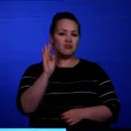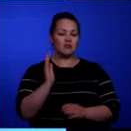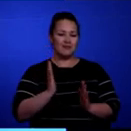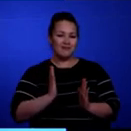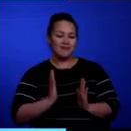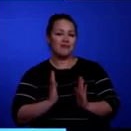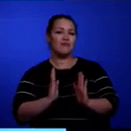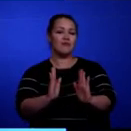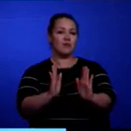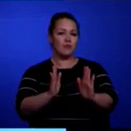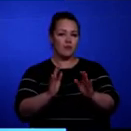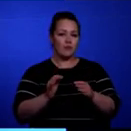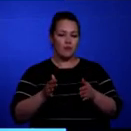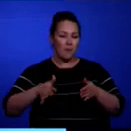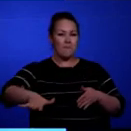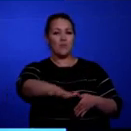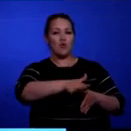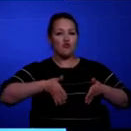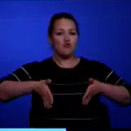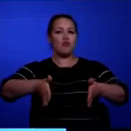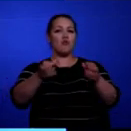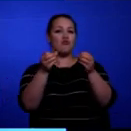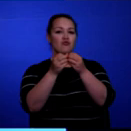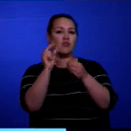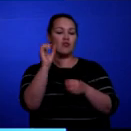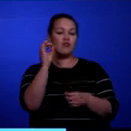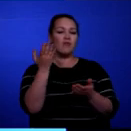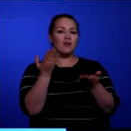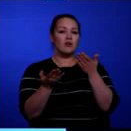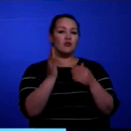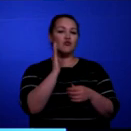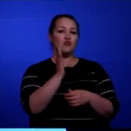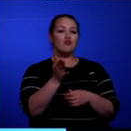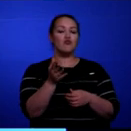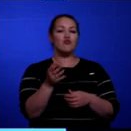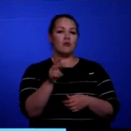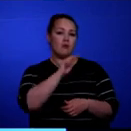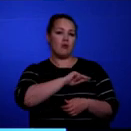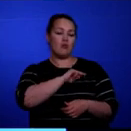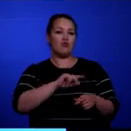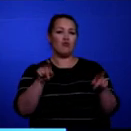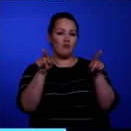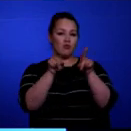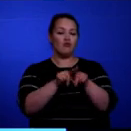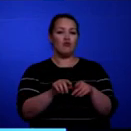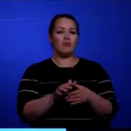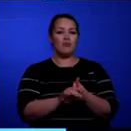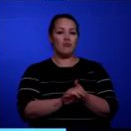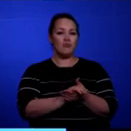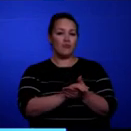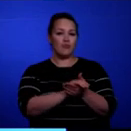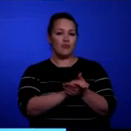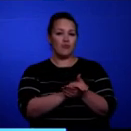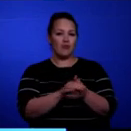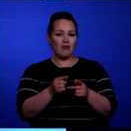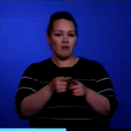дороге выровнять бульдозер за 10 часов если будет работать с той же производительностью не надо вам напоминать как